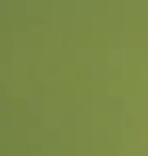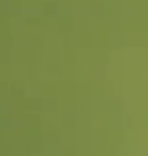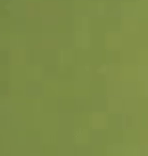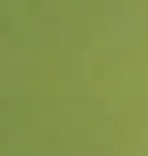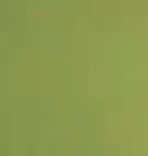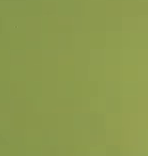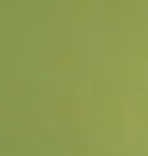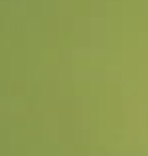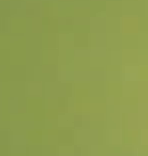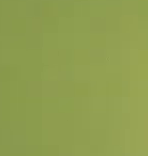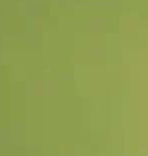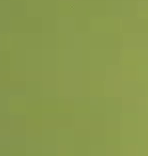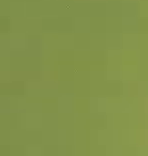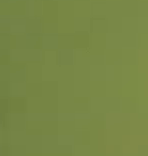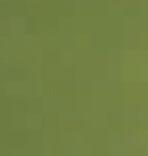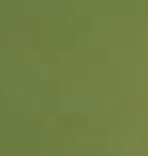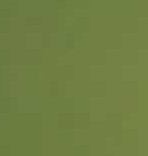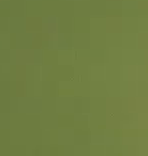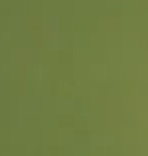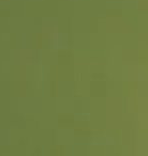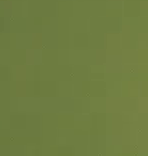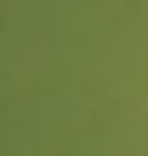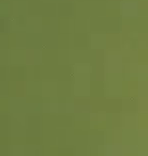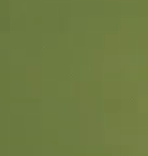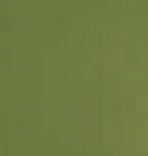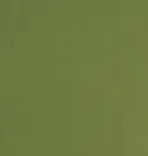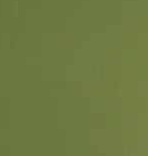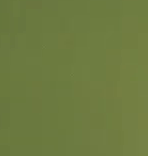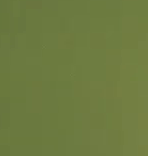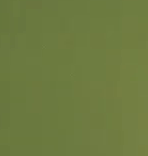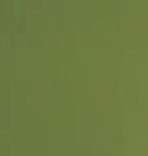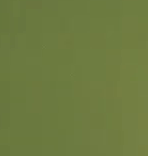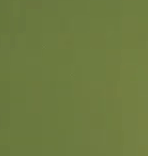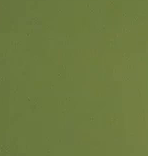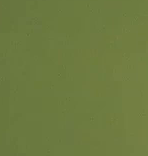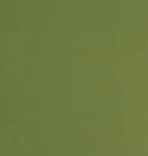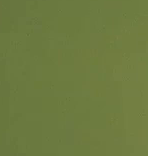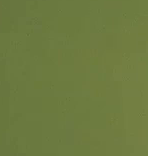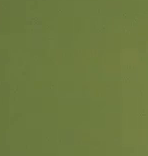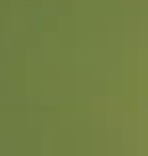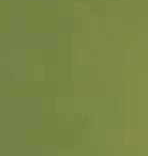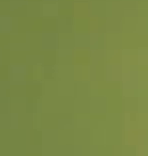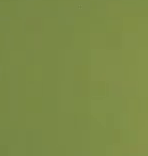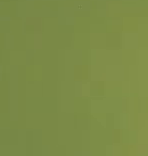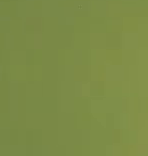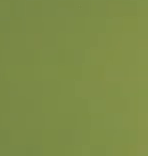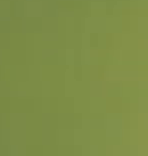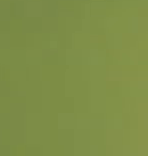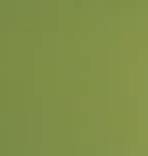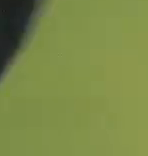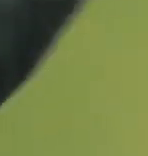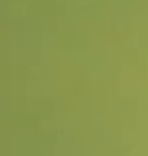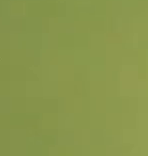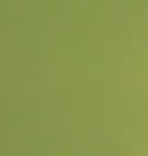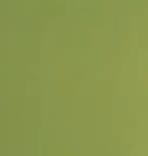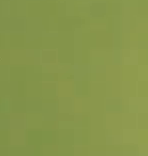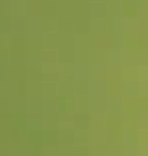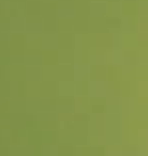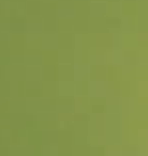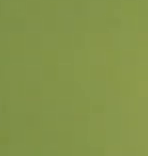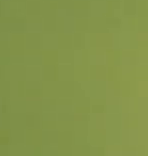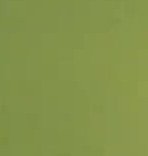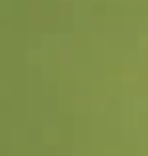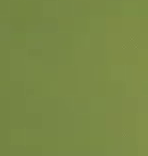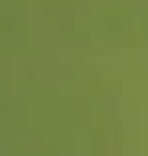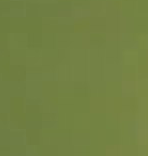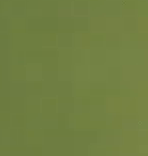nicht so gewesen, ob jetzt hier oder in Europa, ja, ich habe ja sehr viele Kontakte innerhalb von Europa, dass ich gebärde jetzt,